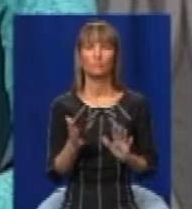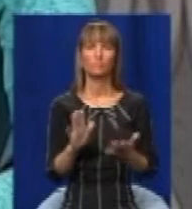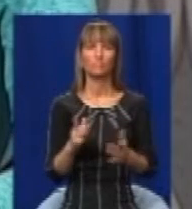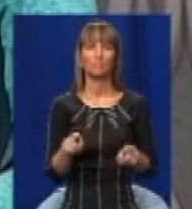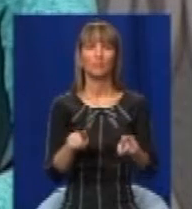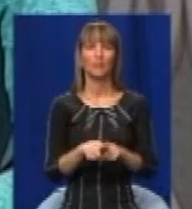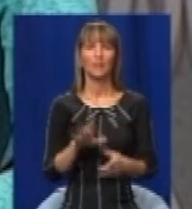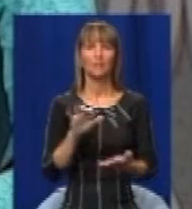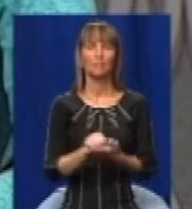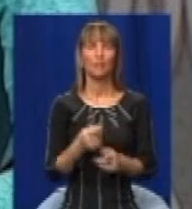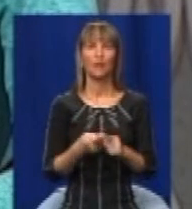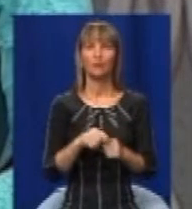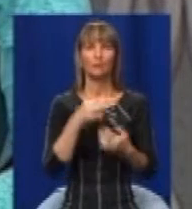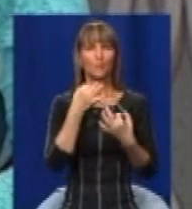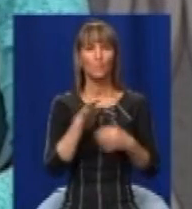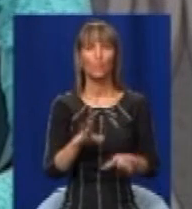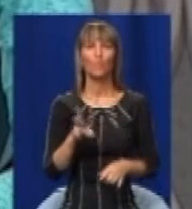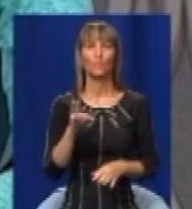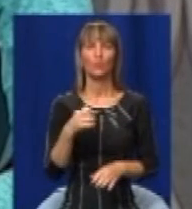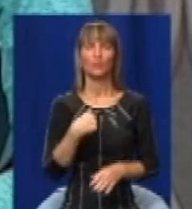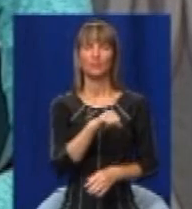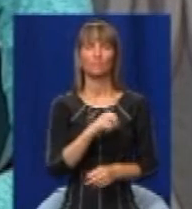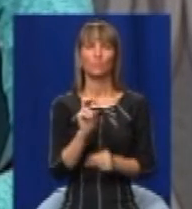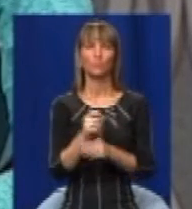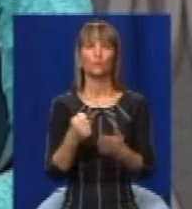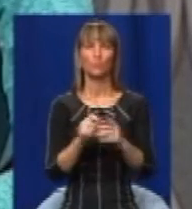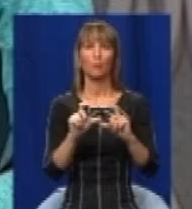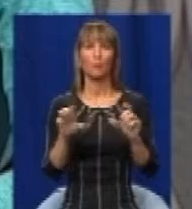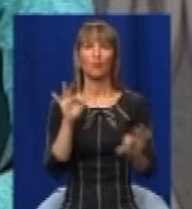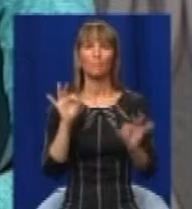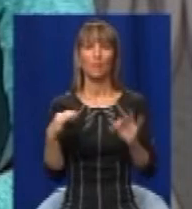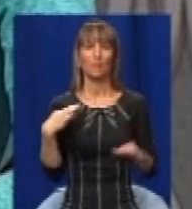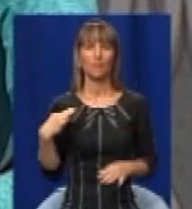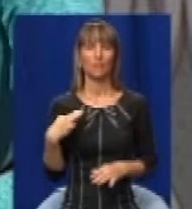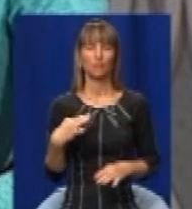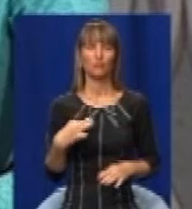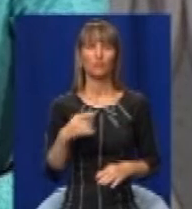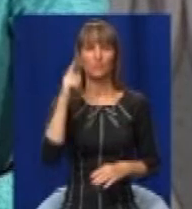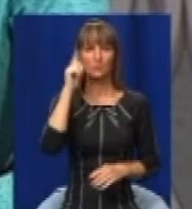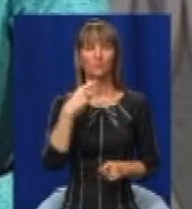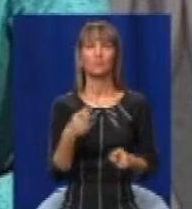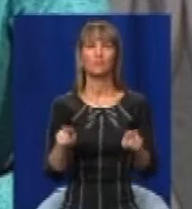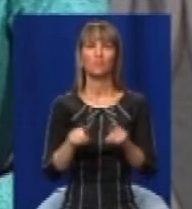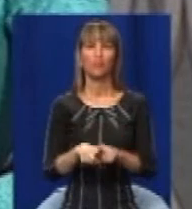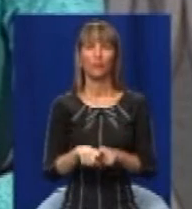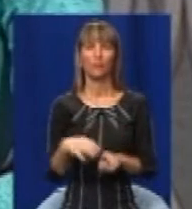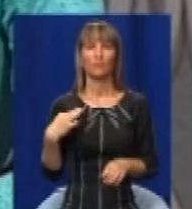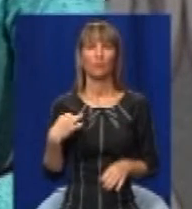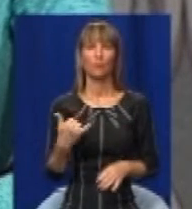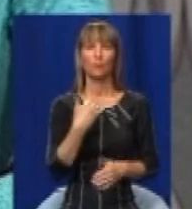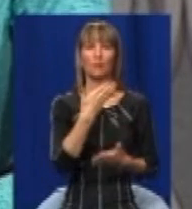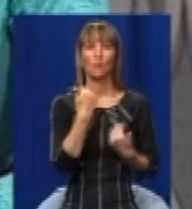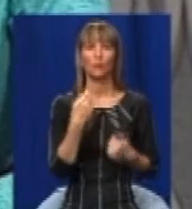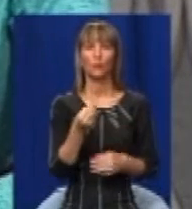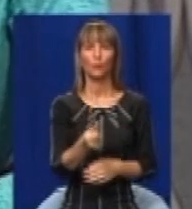ну, займатися цим не подобається. А, власне, я сама ходжу до магазину, обираю речі, знаєш, так, такої мене речі немає, куплю